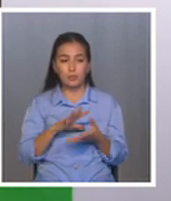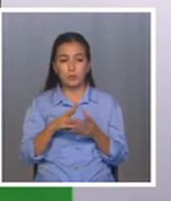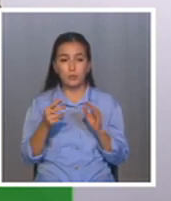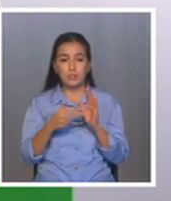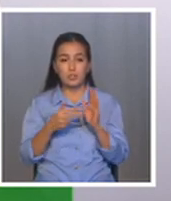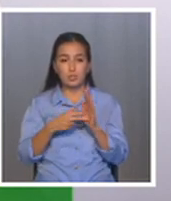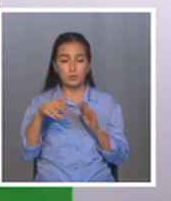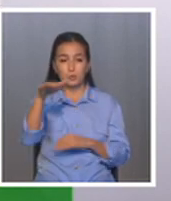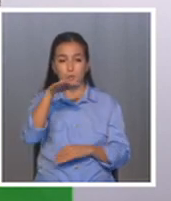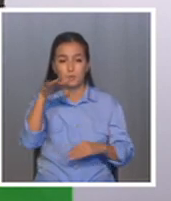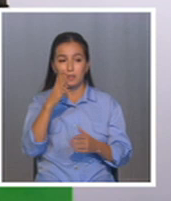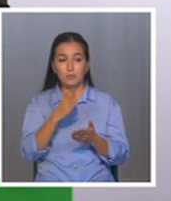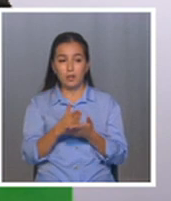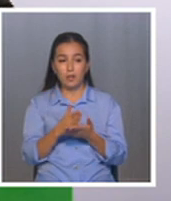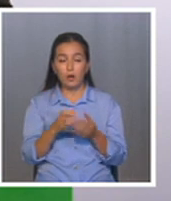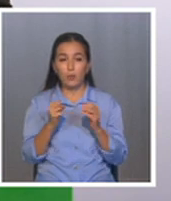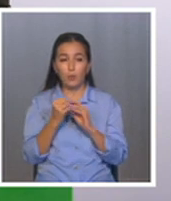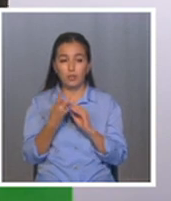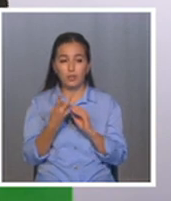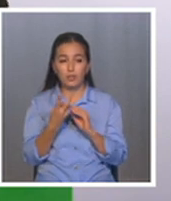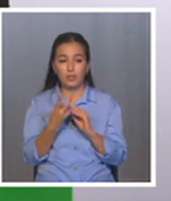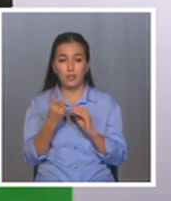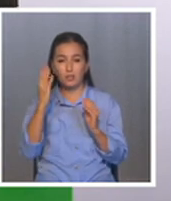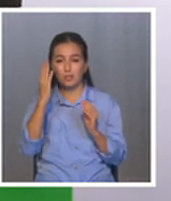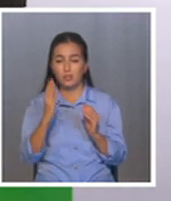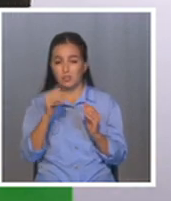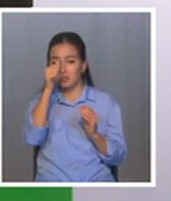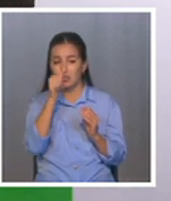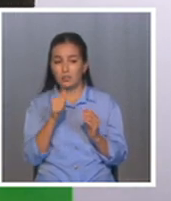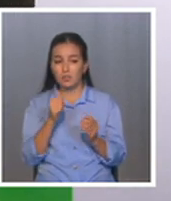бар және 12 қыры бар.